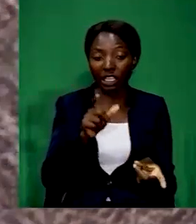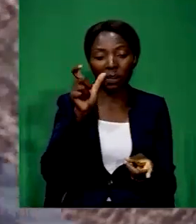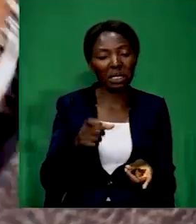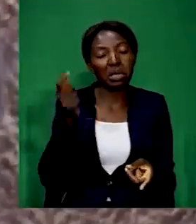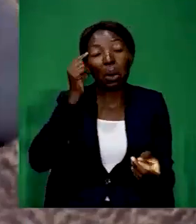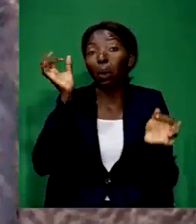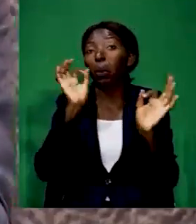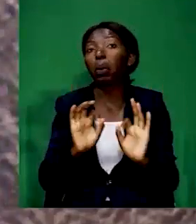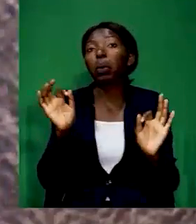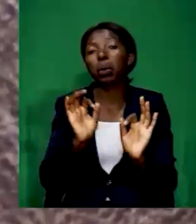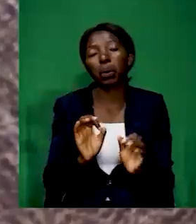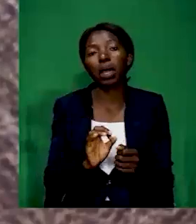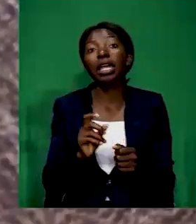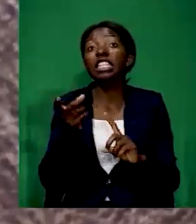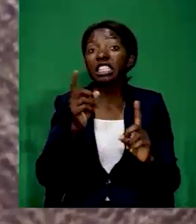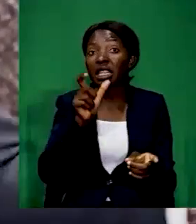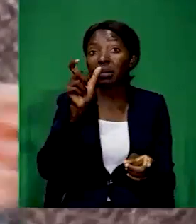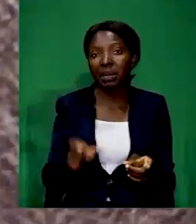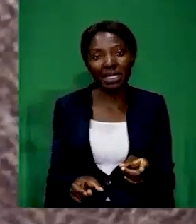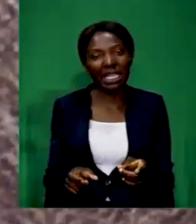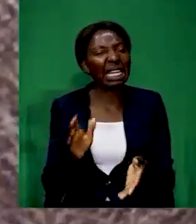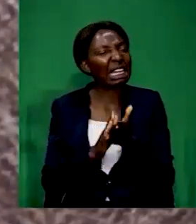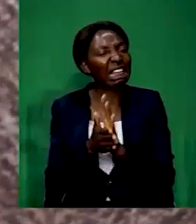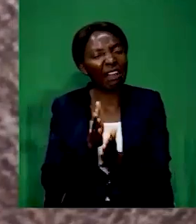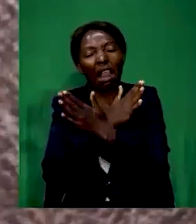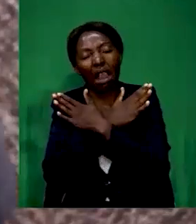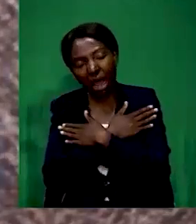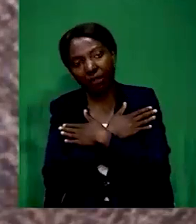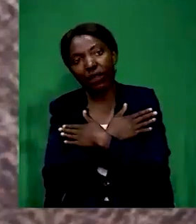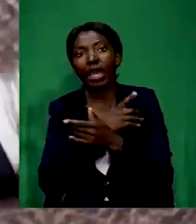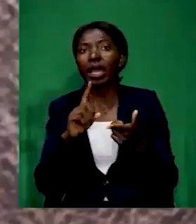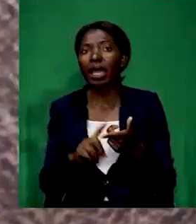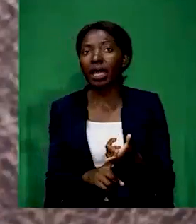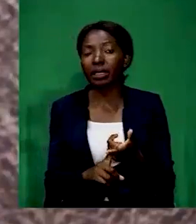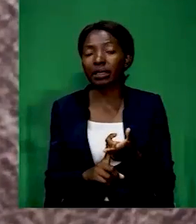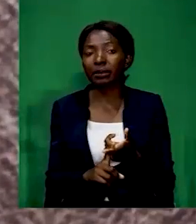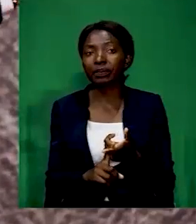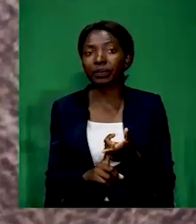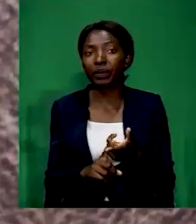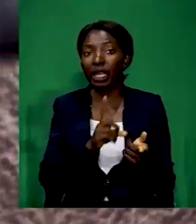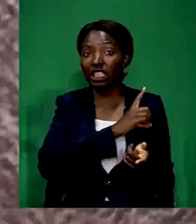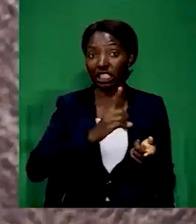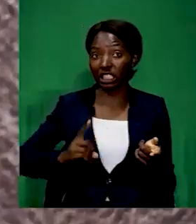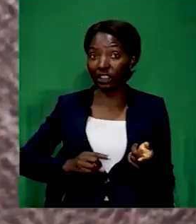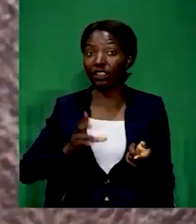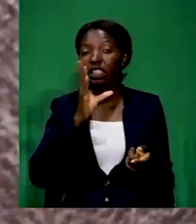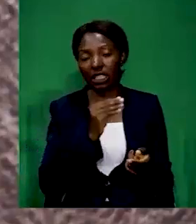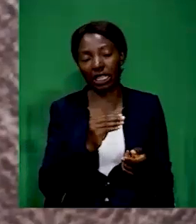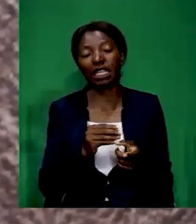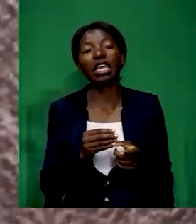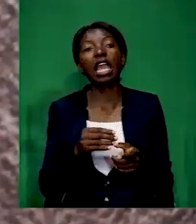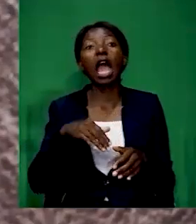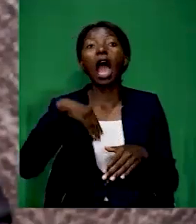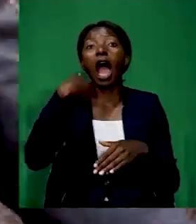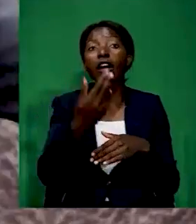hana chanoziva wakafa hachina rudo obva ataura David kumapisarema